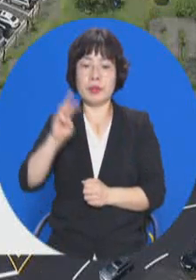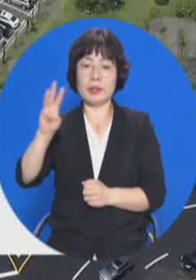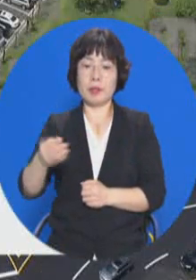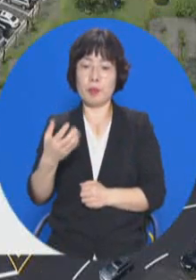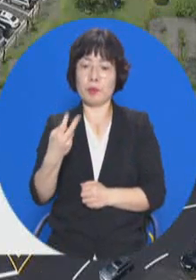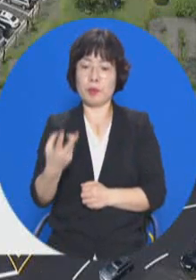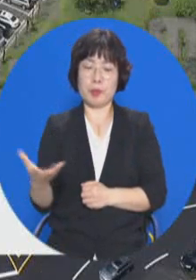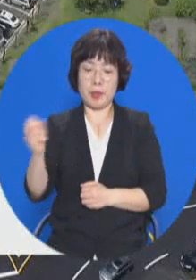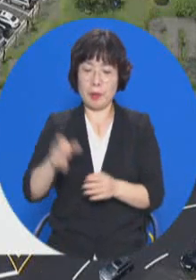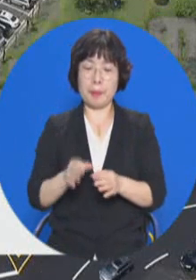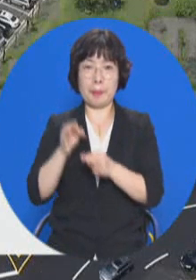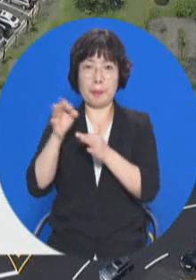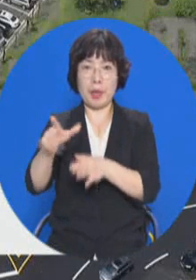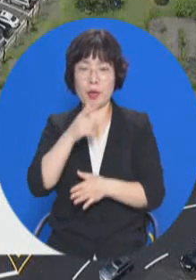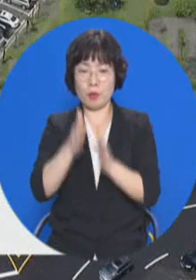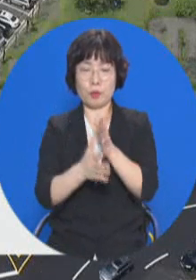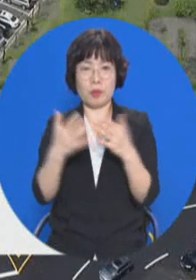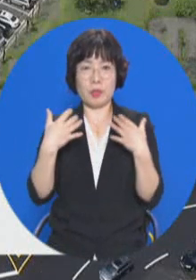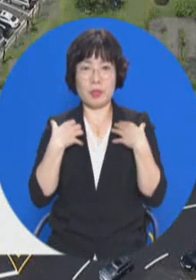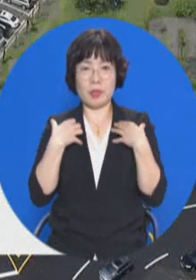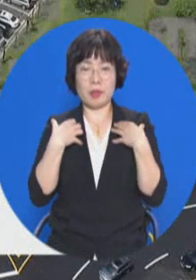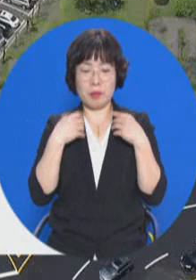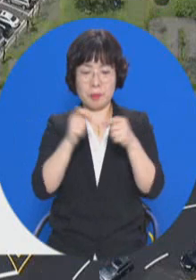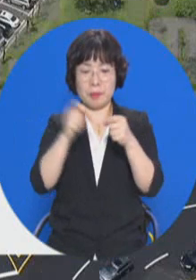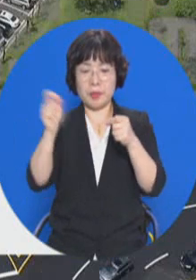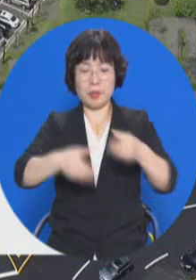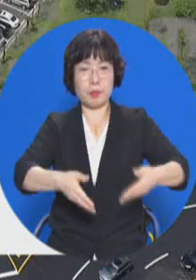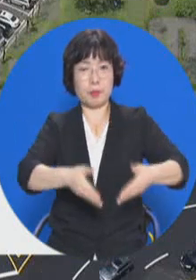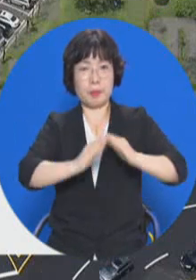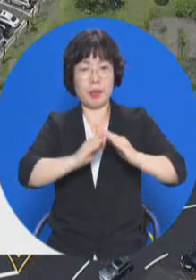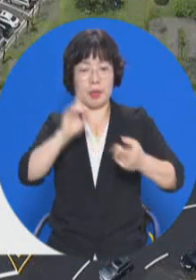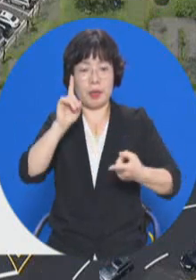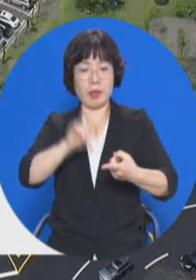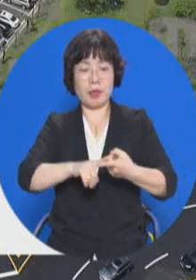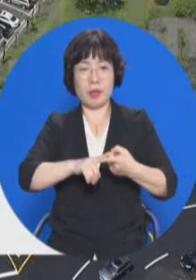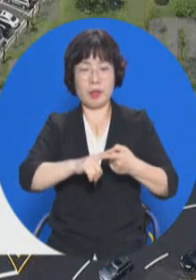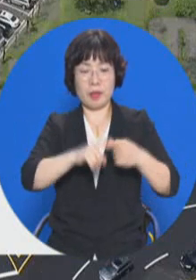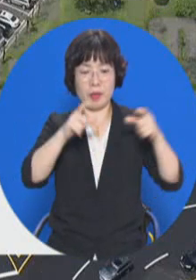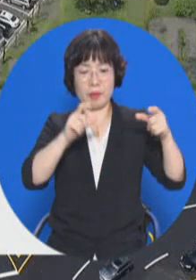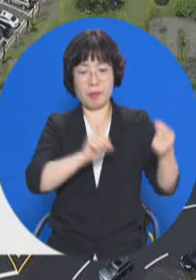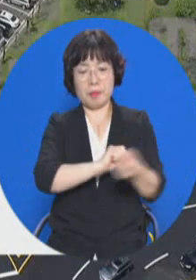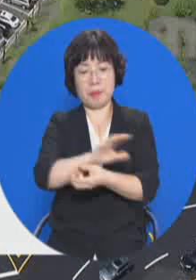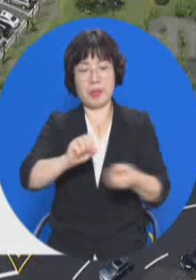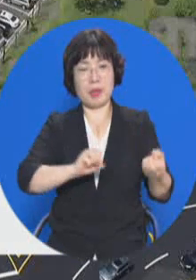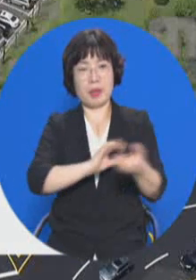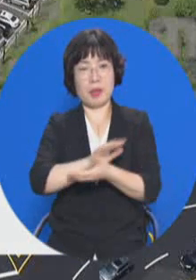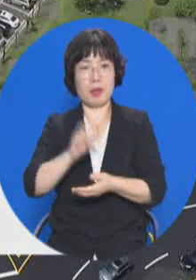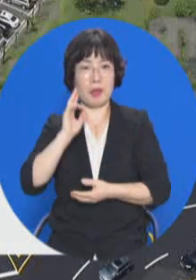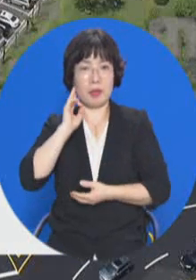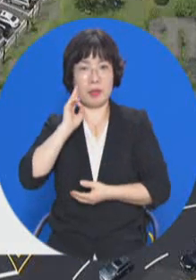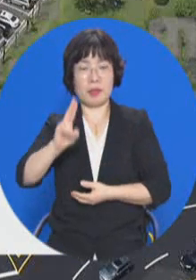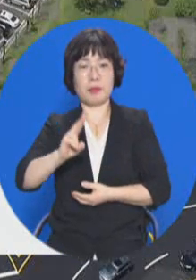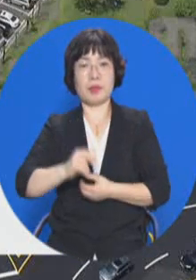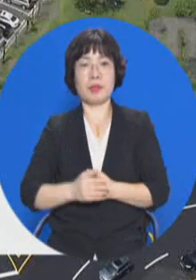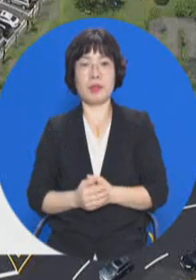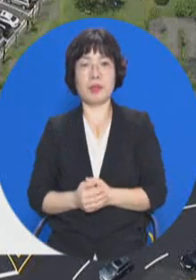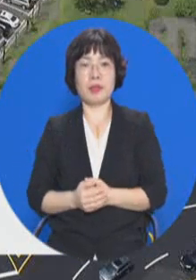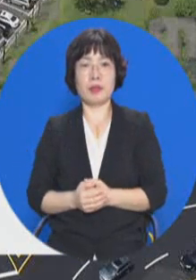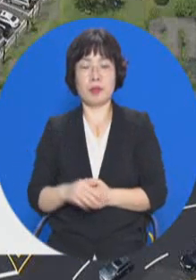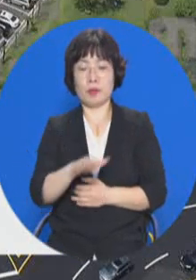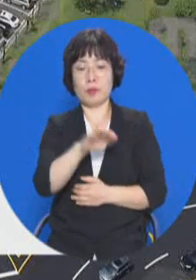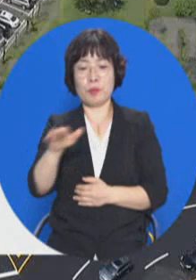392억 원의 사업비가 투입되는 여수시청사 별관 증축을 두고 지역 각계에서 찬반 의견이 치열하게 대립하고